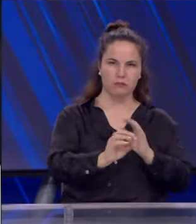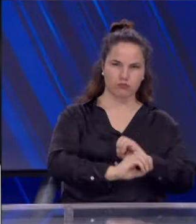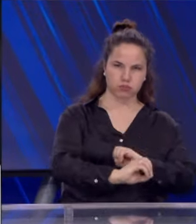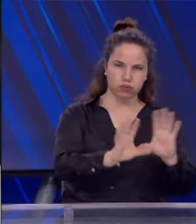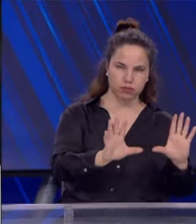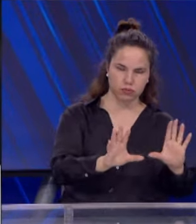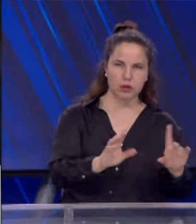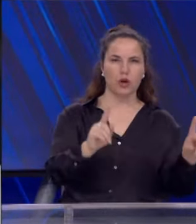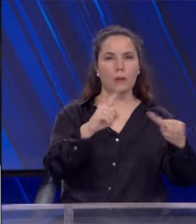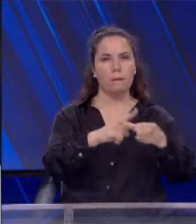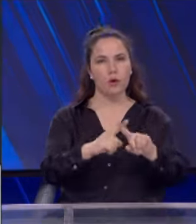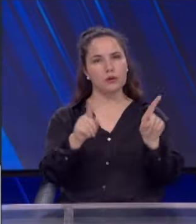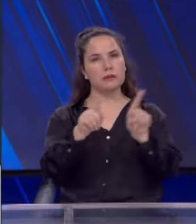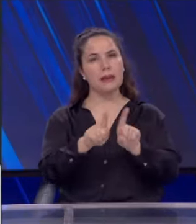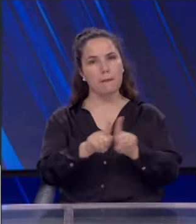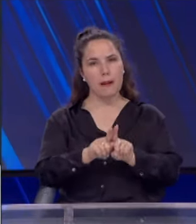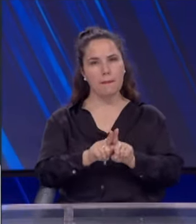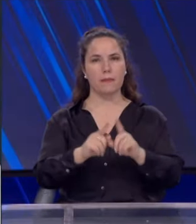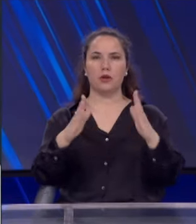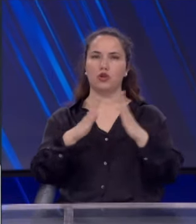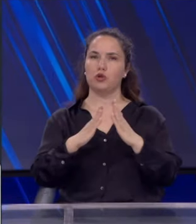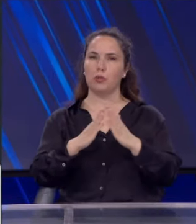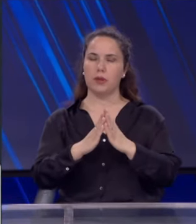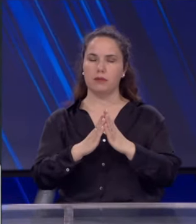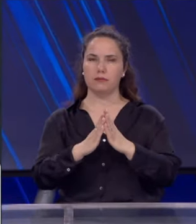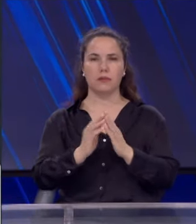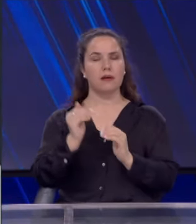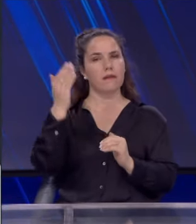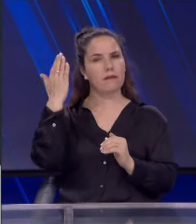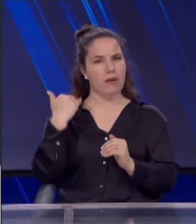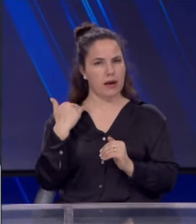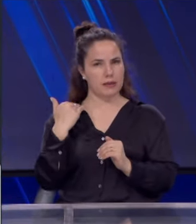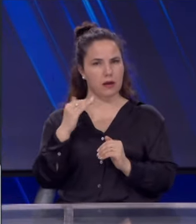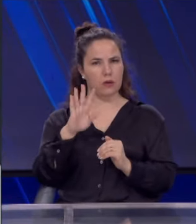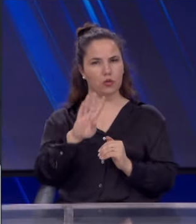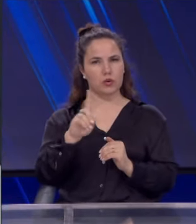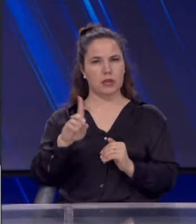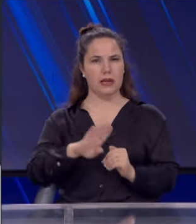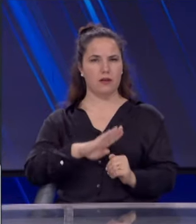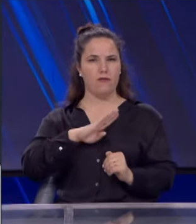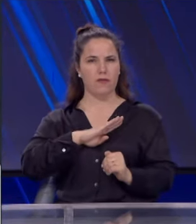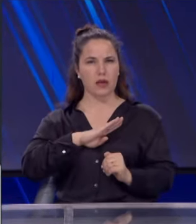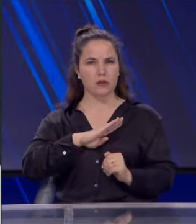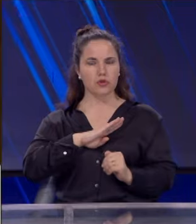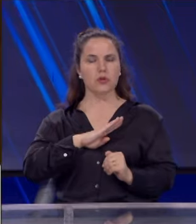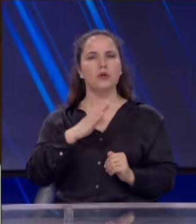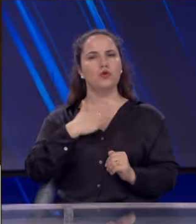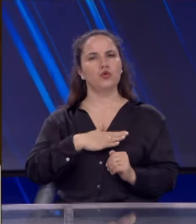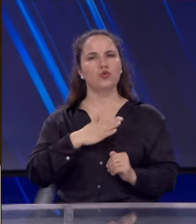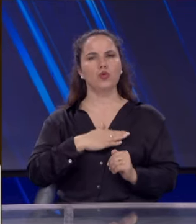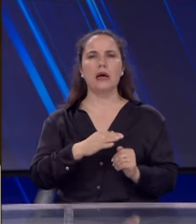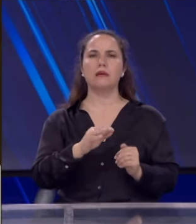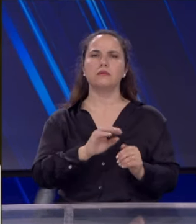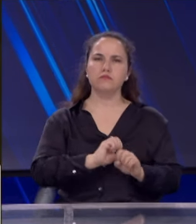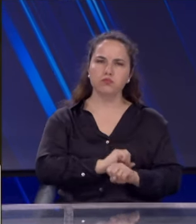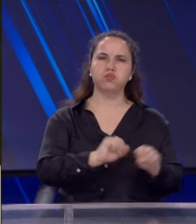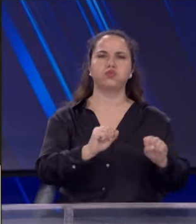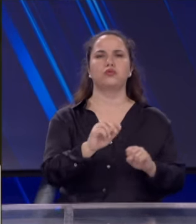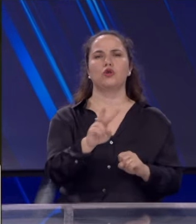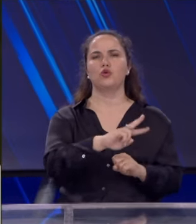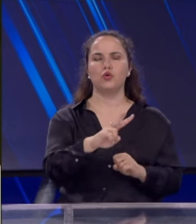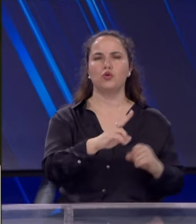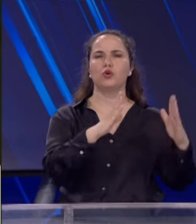banesën e këtij të fundit. Në pranga ka rënë Dorina Stafa, 41 vjeçë, banuese në Tiranë, ndërsa është shpallur në kërkim vëllai i saj, i cili akuzohet